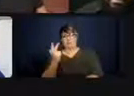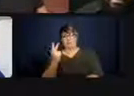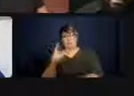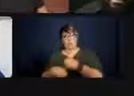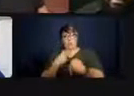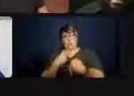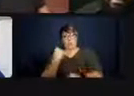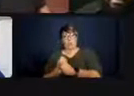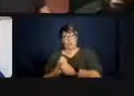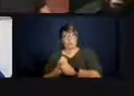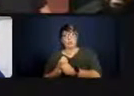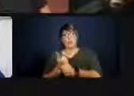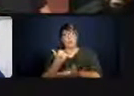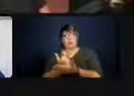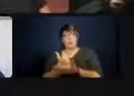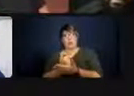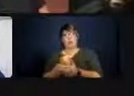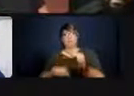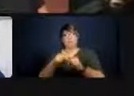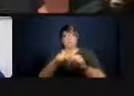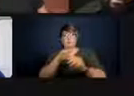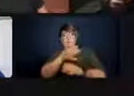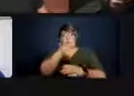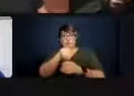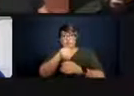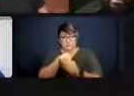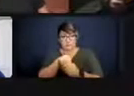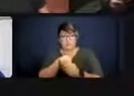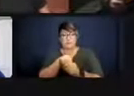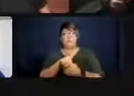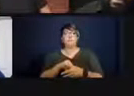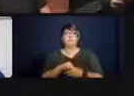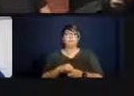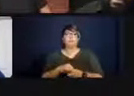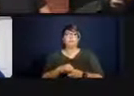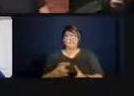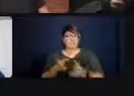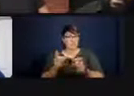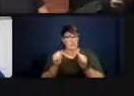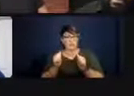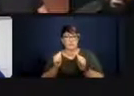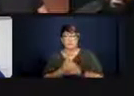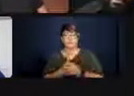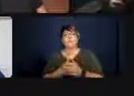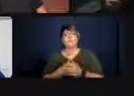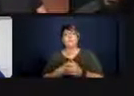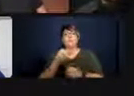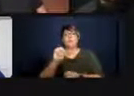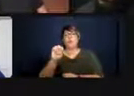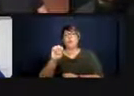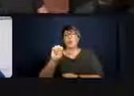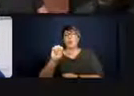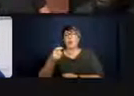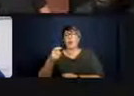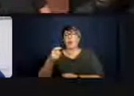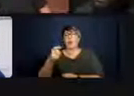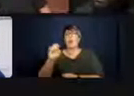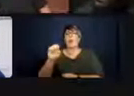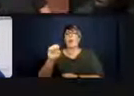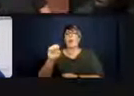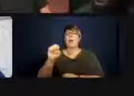تتجسد العديد من الأشياء بالنسبة للطلبة ويتطورون وما إلى